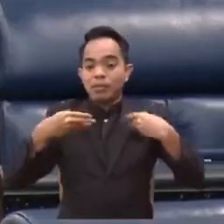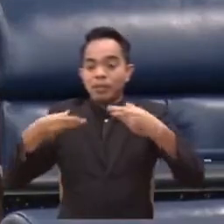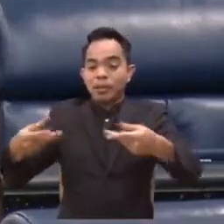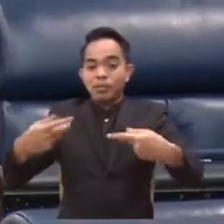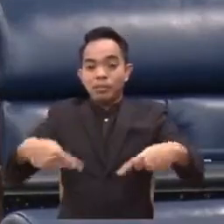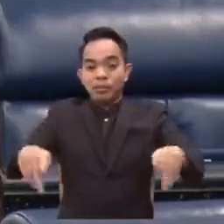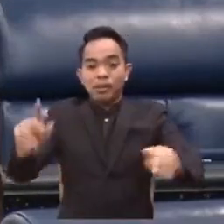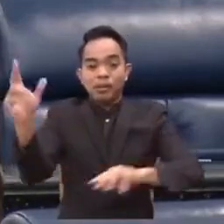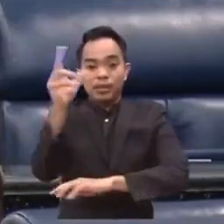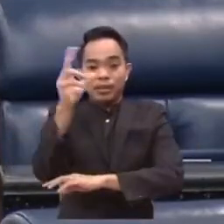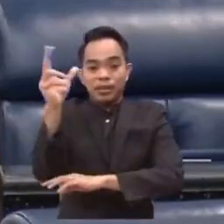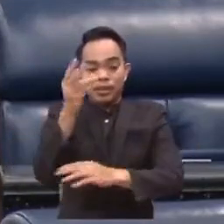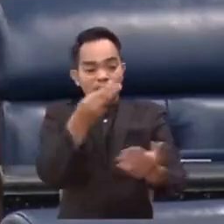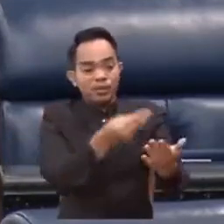pendapatan yang setimpal